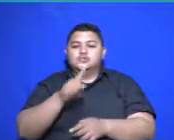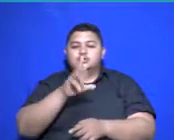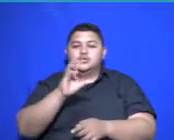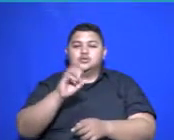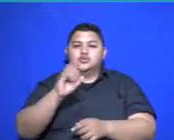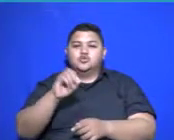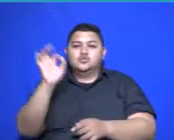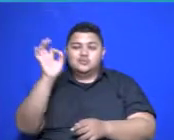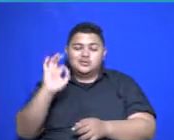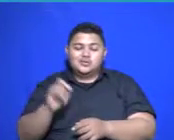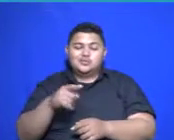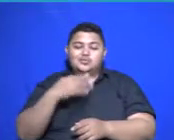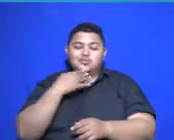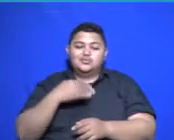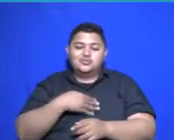Kospin Dasar di Pekalongan.